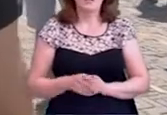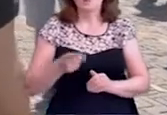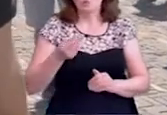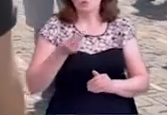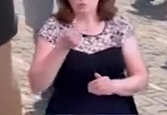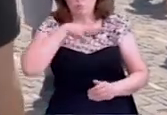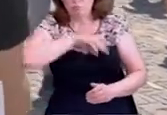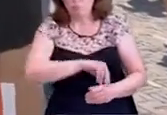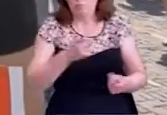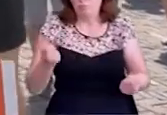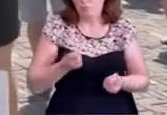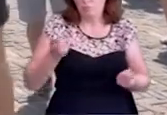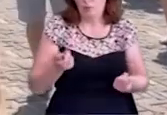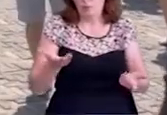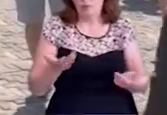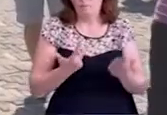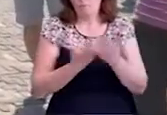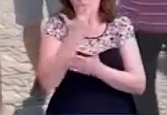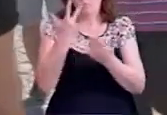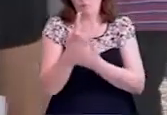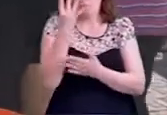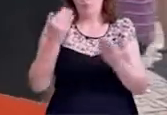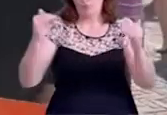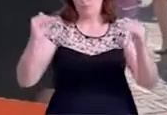виручки впали близько в 3-4 рази.